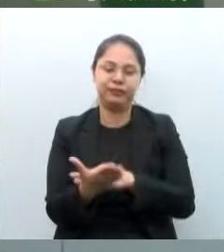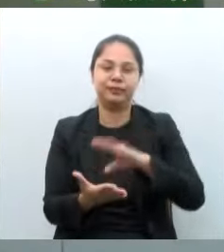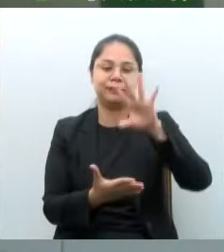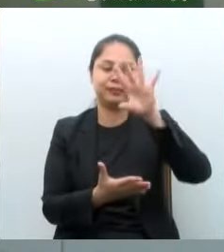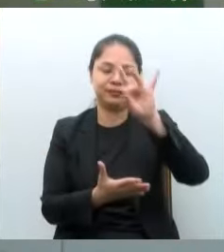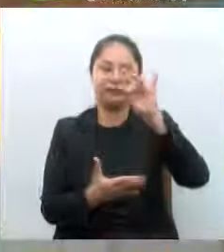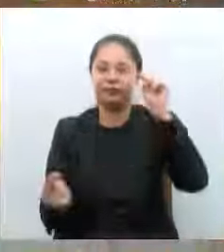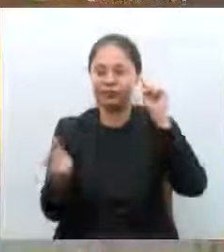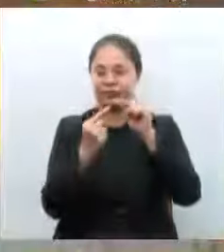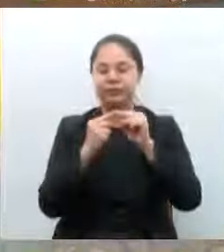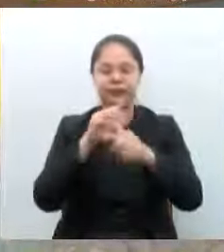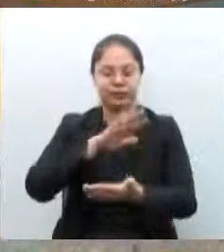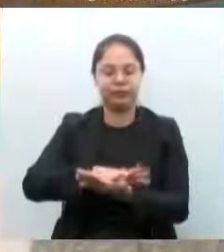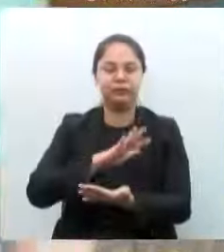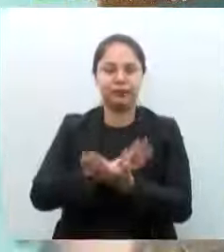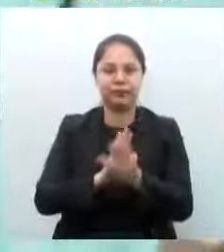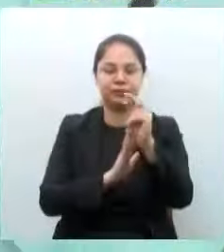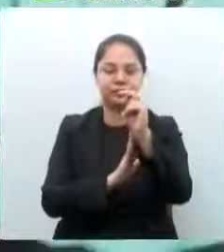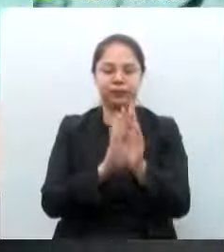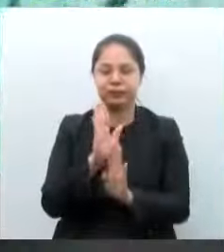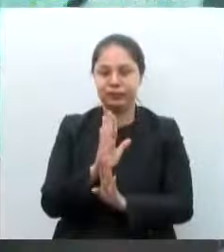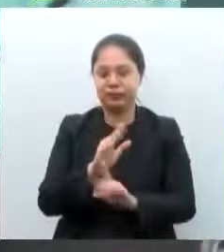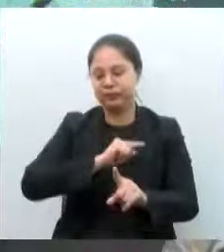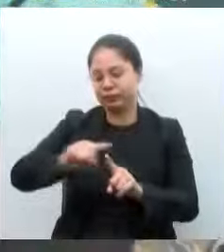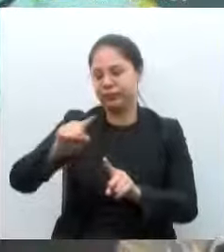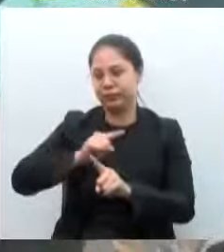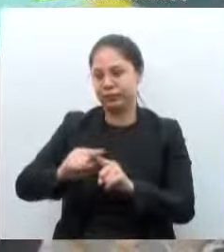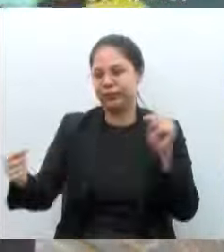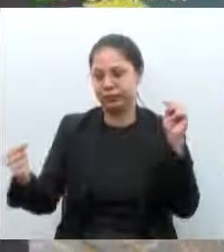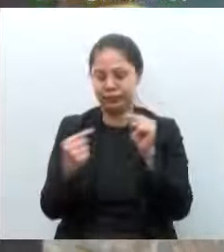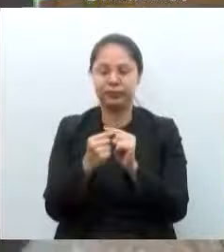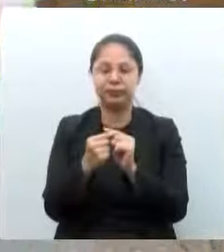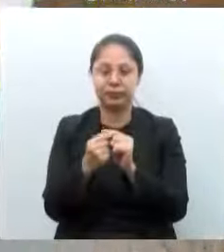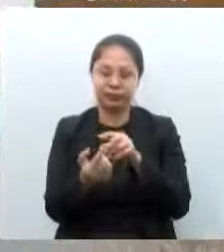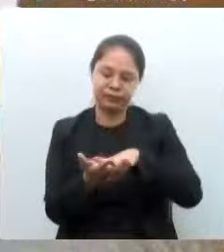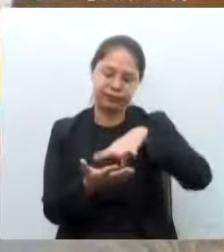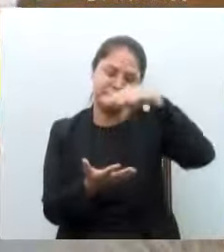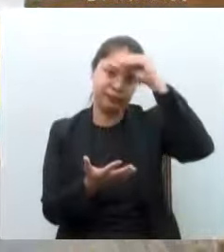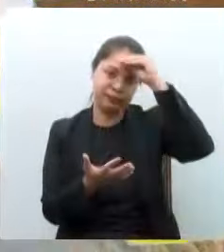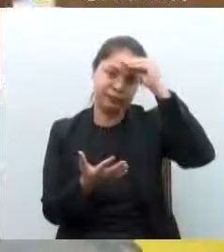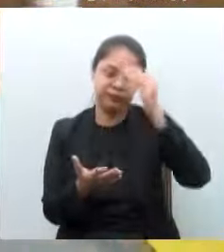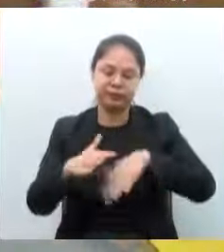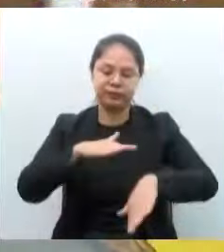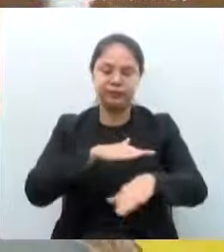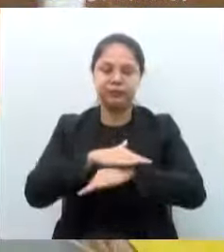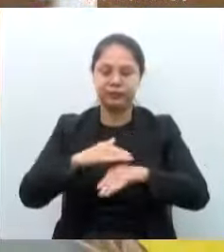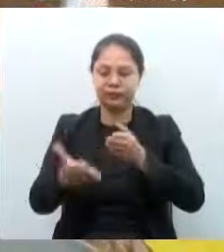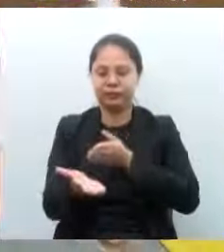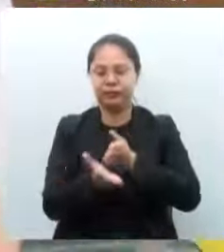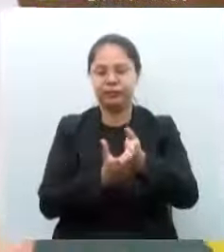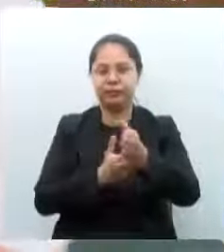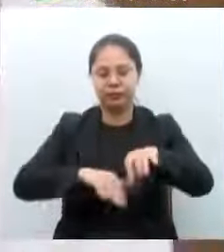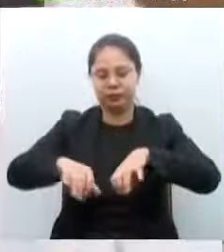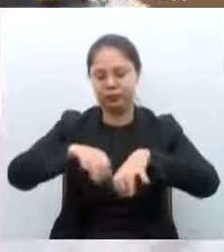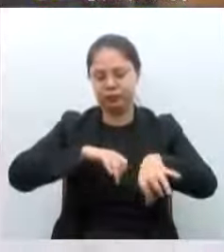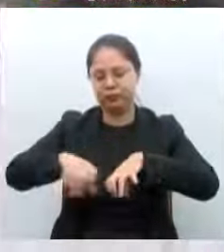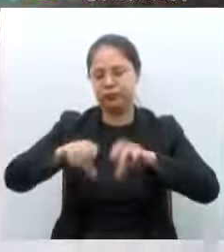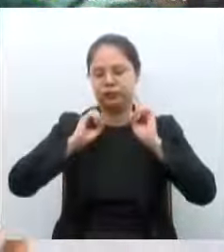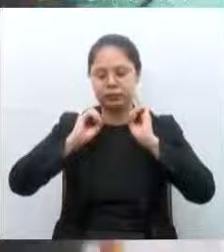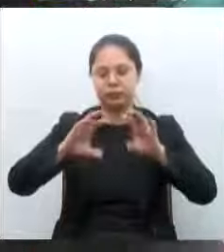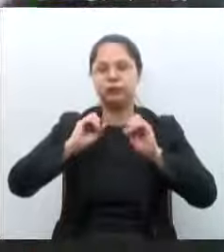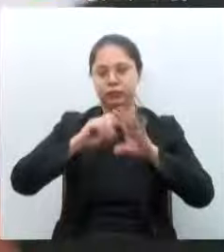จากการที่โรงเรียนนำนโยบายและจุดเน้นของสำนักงานคณะกรรมการการศึกษาขั้นพื้นฐานในด้านของการปรับกระบวนการเรียนการส